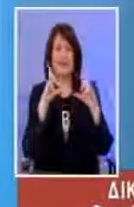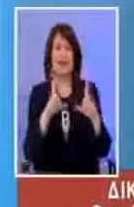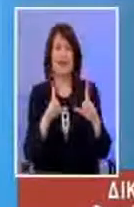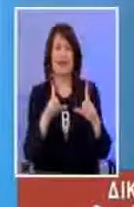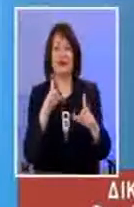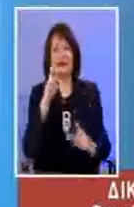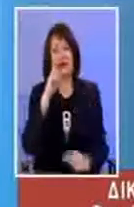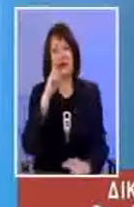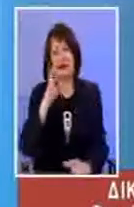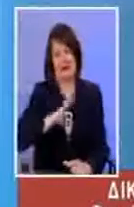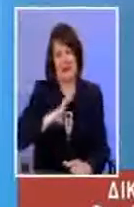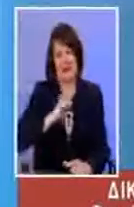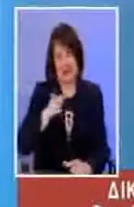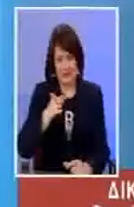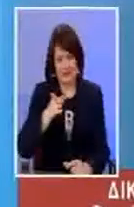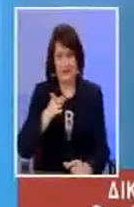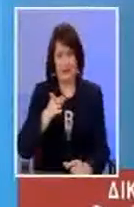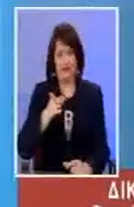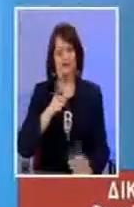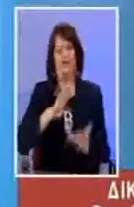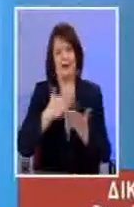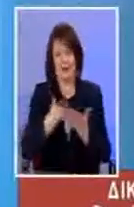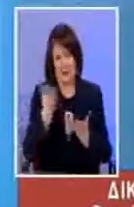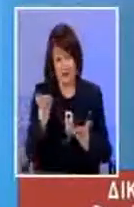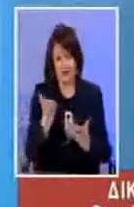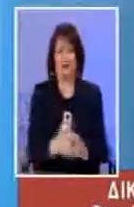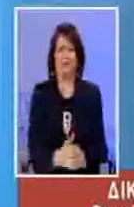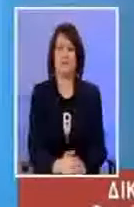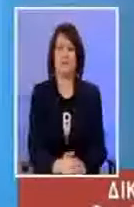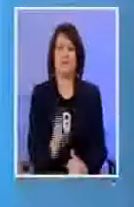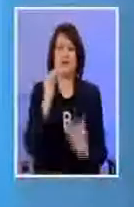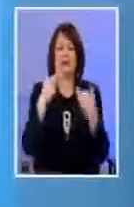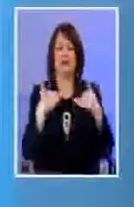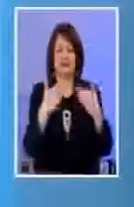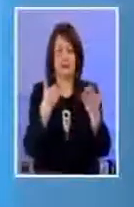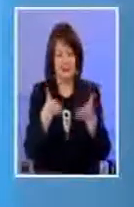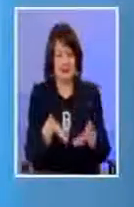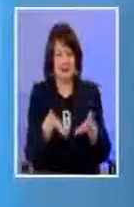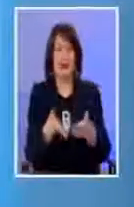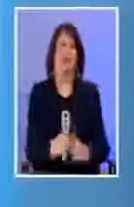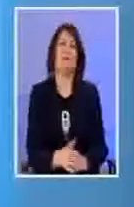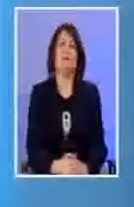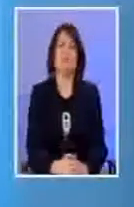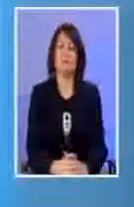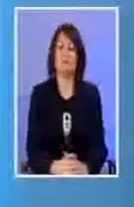Κισίδου. Η συνάδελφος εδώ και στη Βουλή νοηματίζει